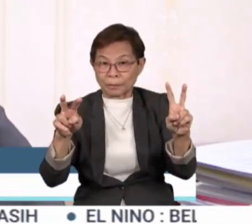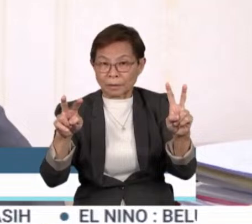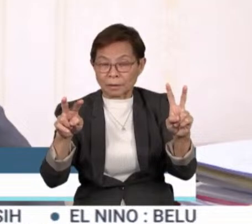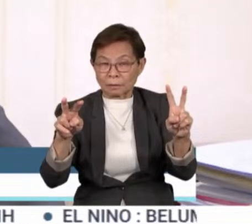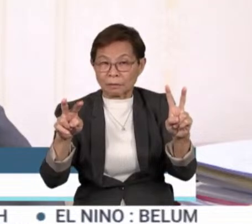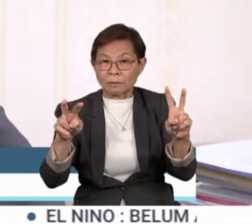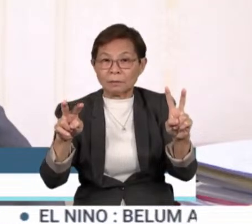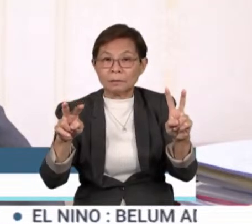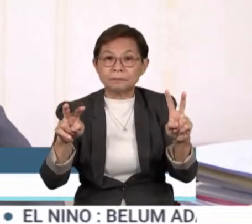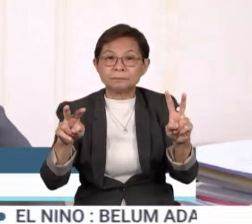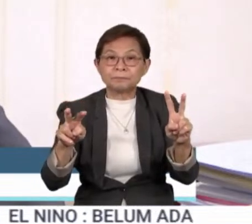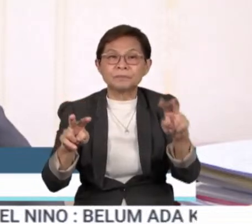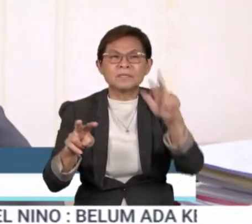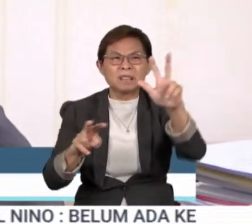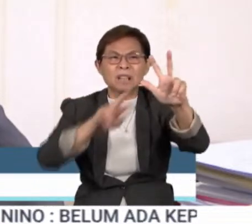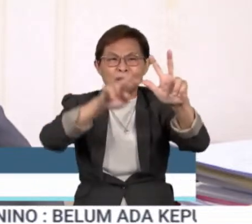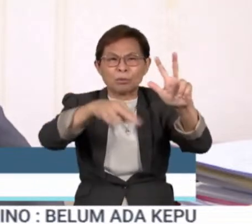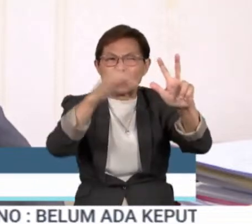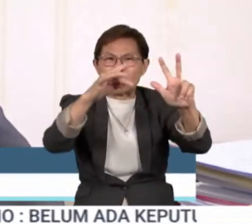sebanyak